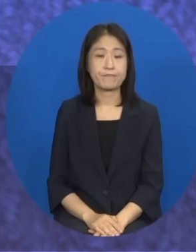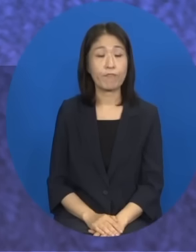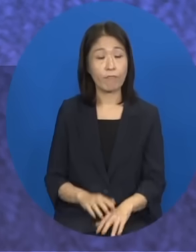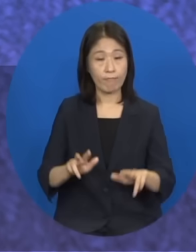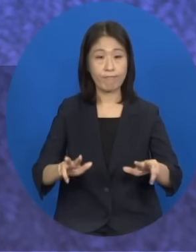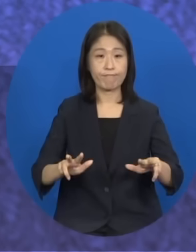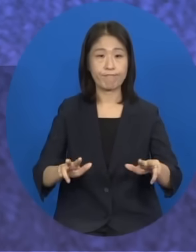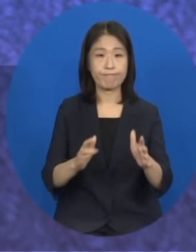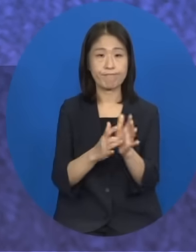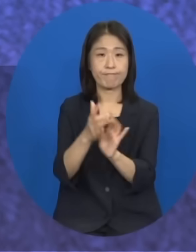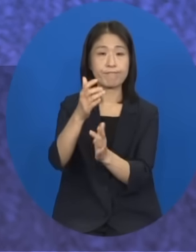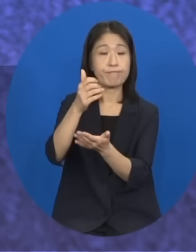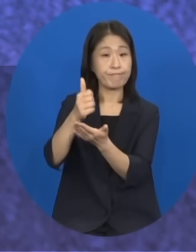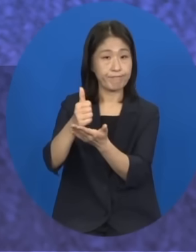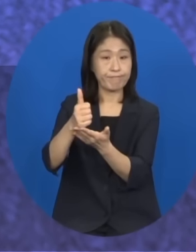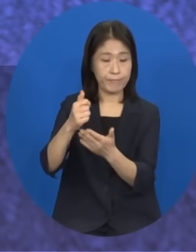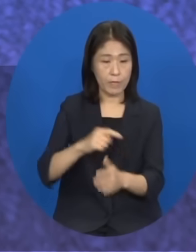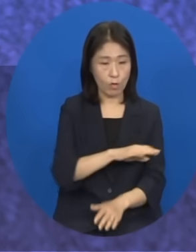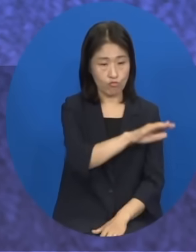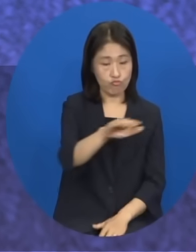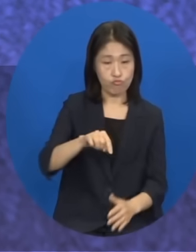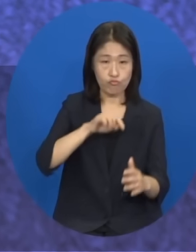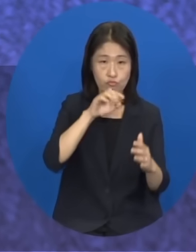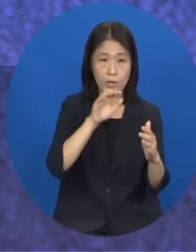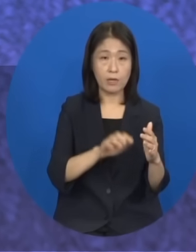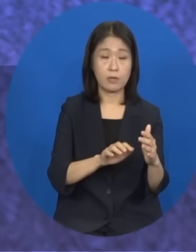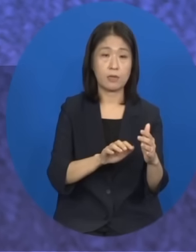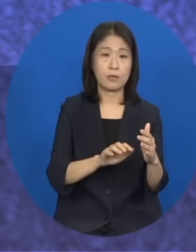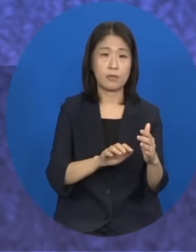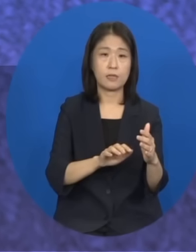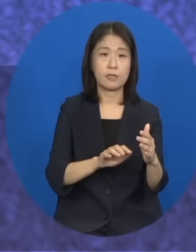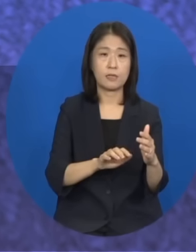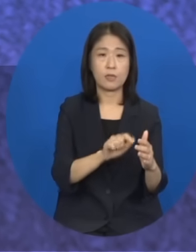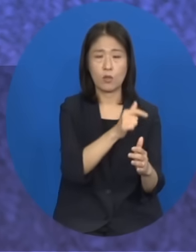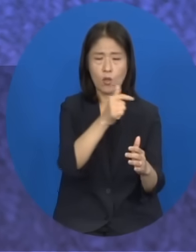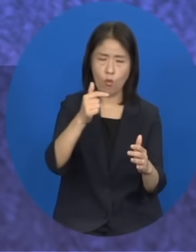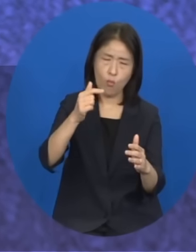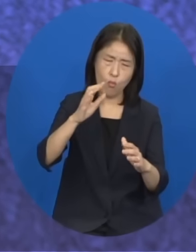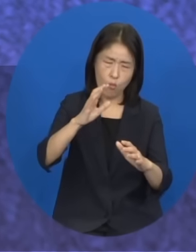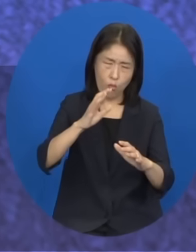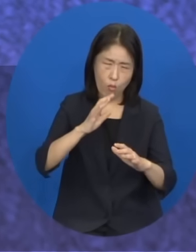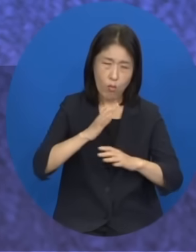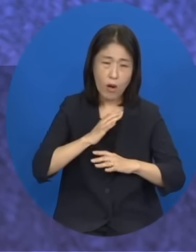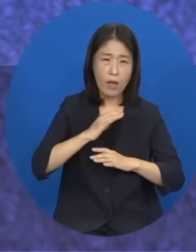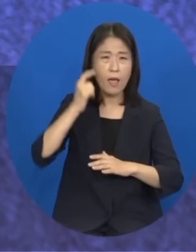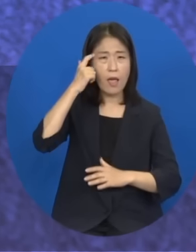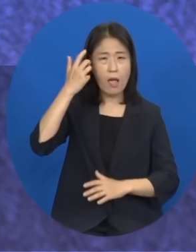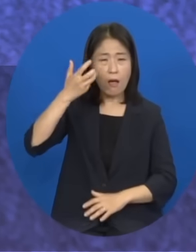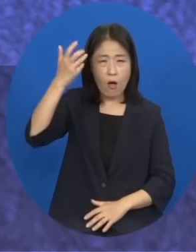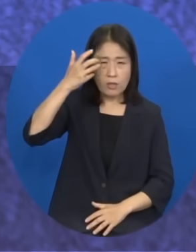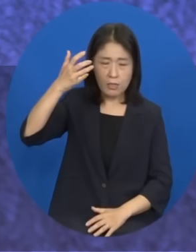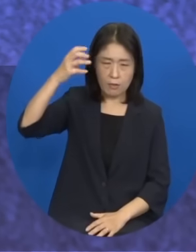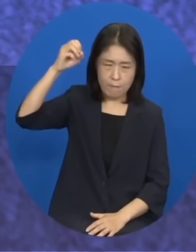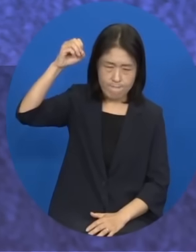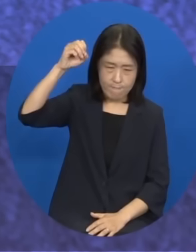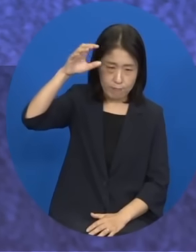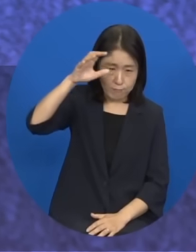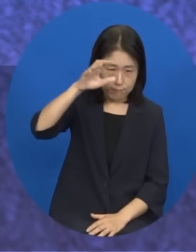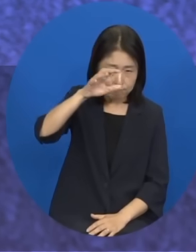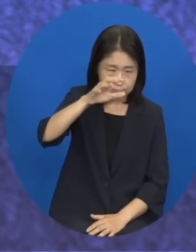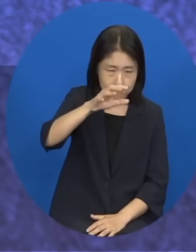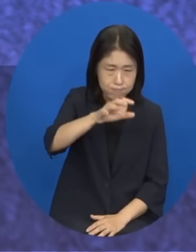지금 예수님께서 우리 가운데 너무나 놀랍게 영적인 빛을 비추어 주시는